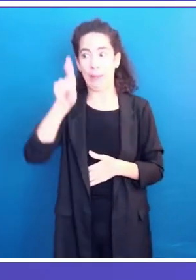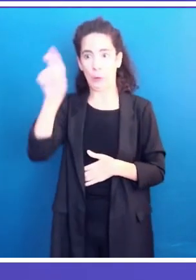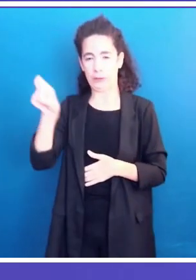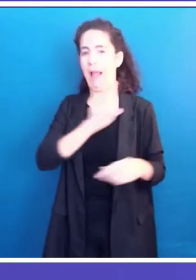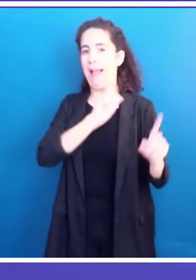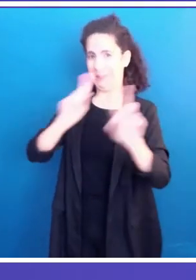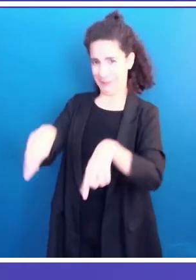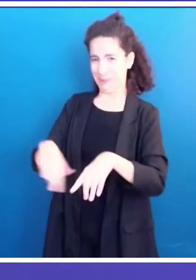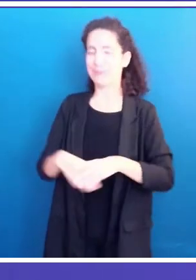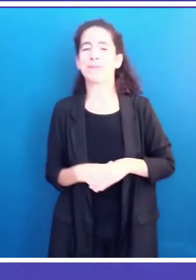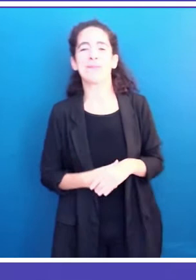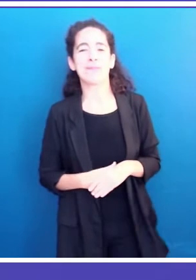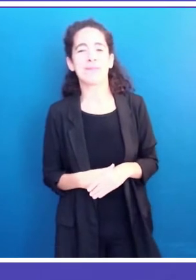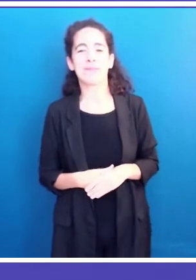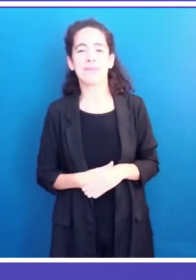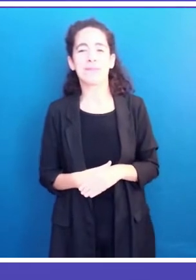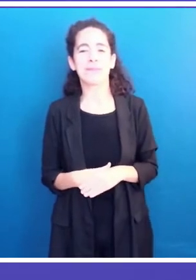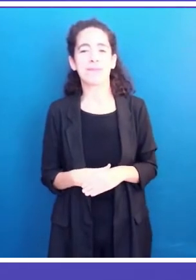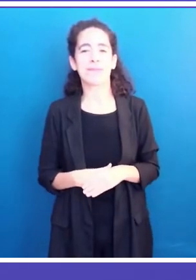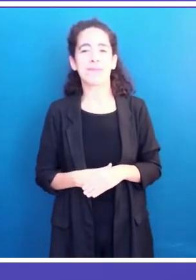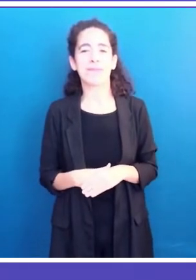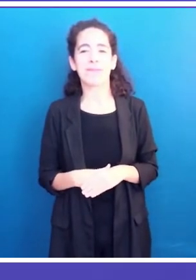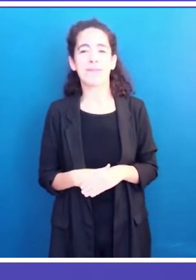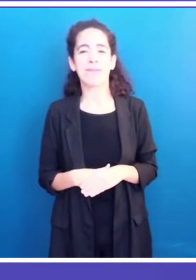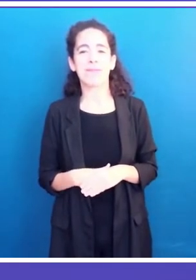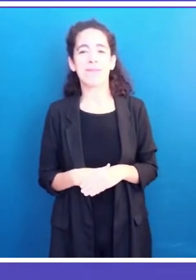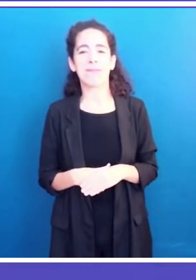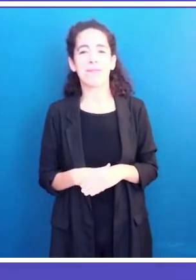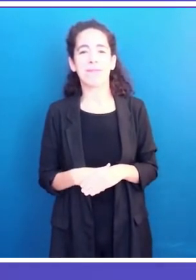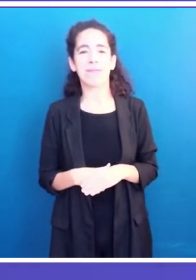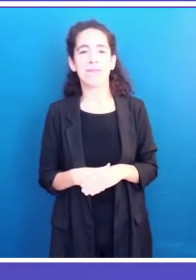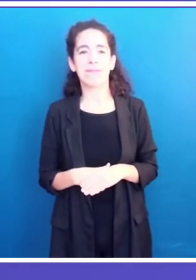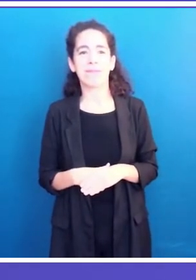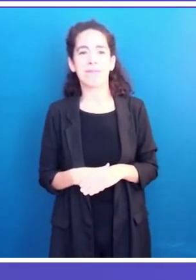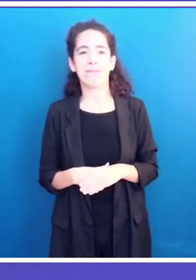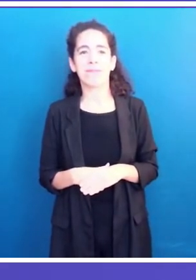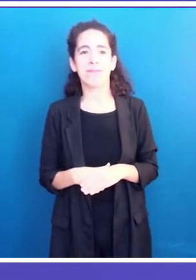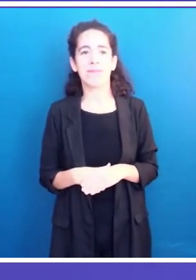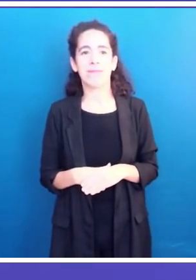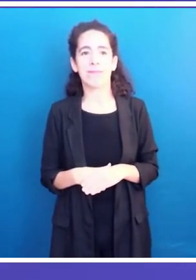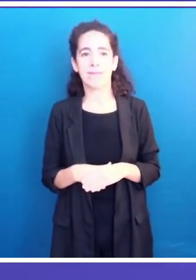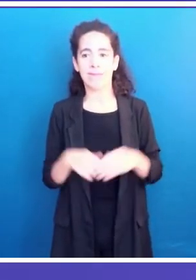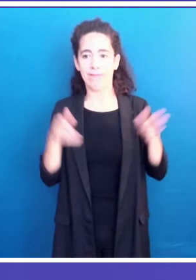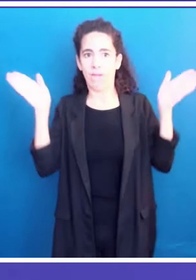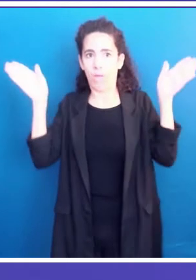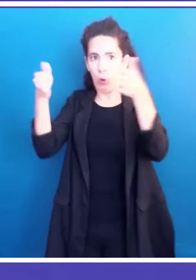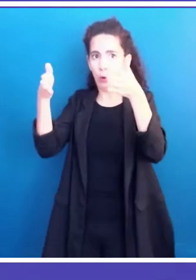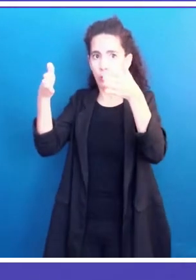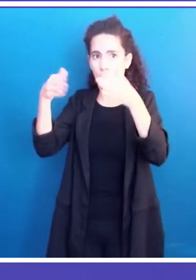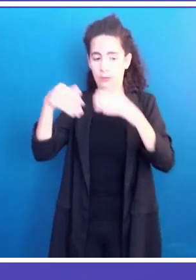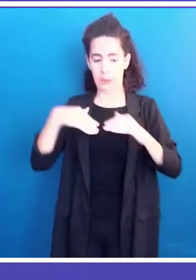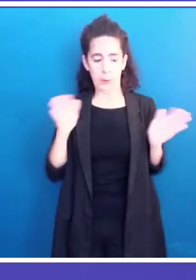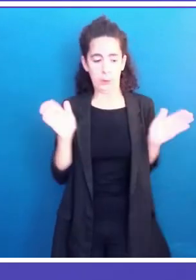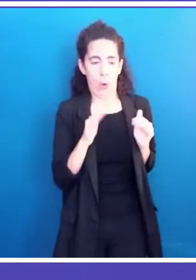وبشأن المقاربة من أسفل إلى أعلى إضافة إلى المساواة بين الجنسين. أليسيا الكلمة لك،